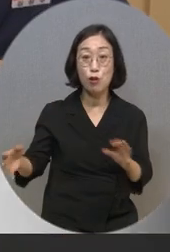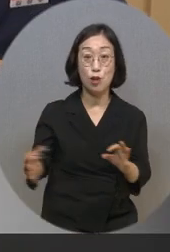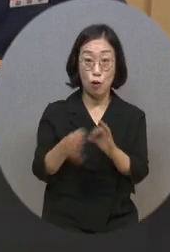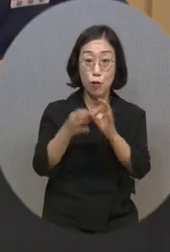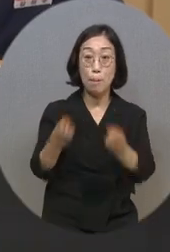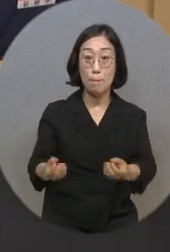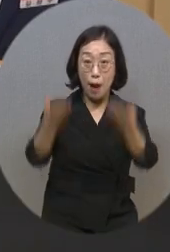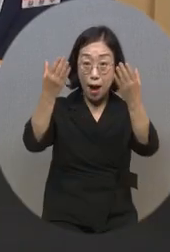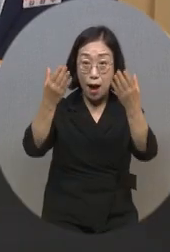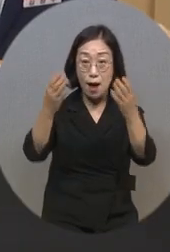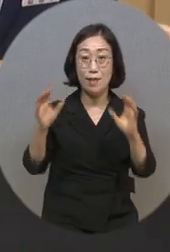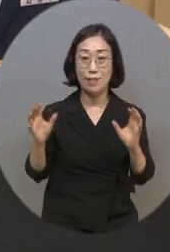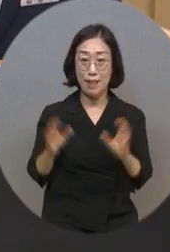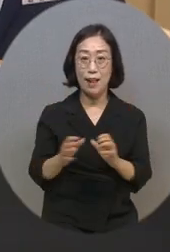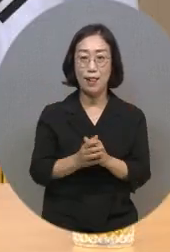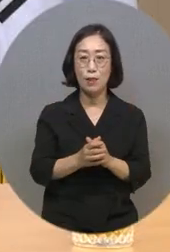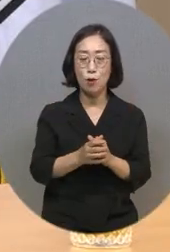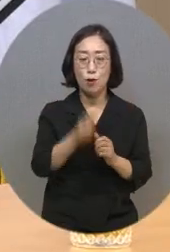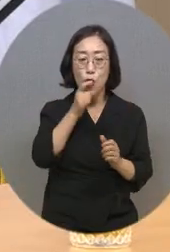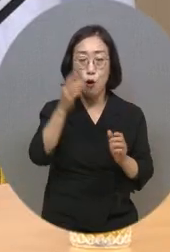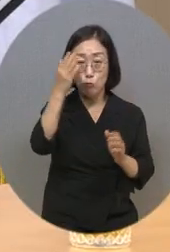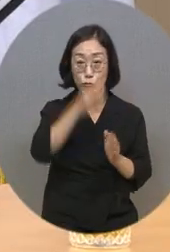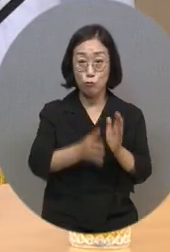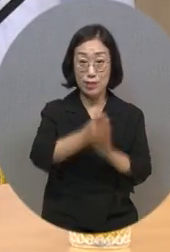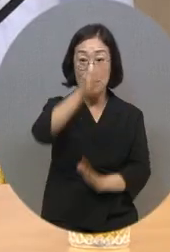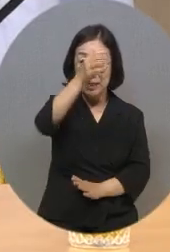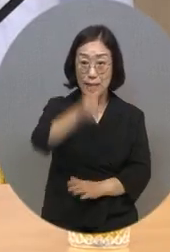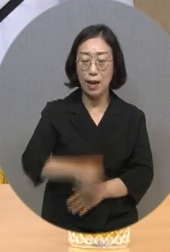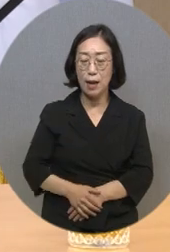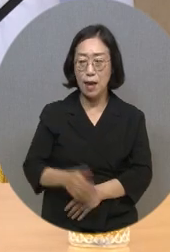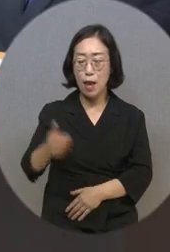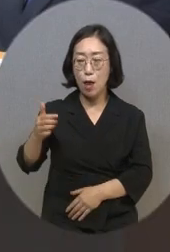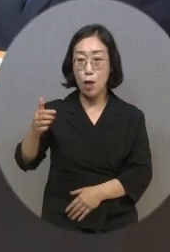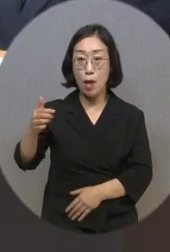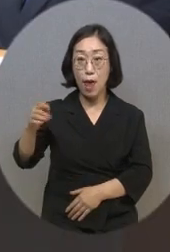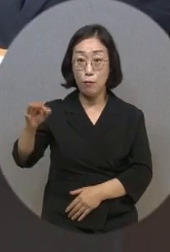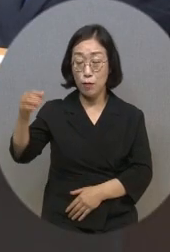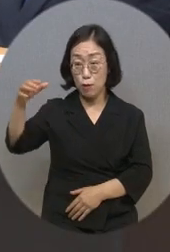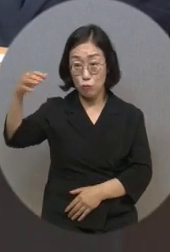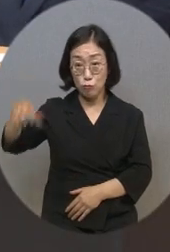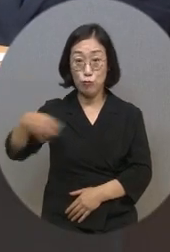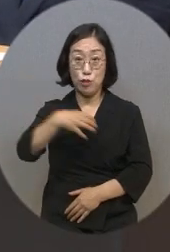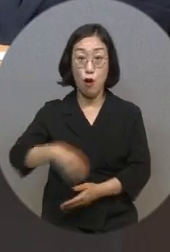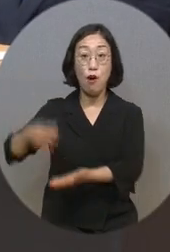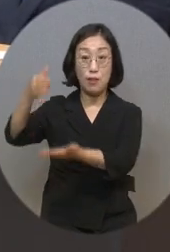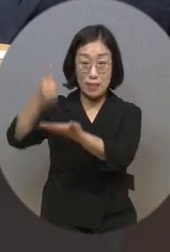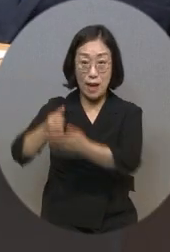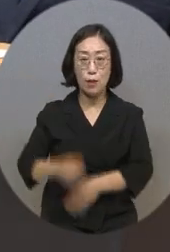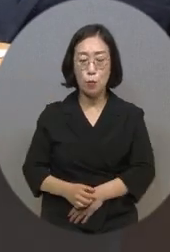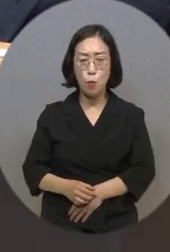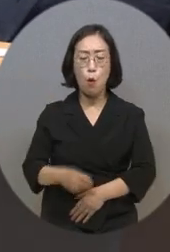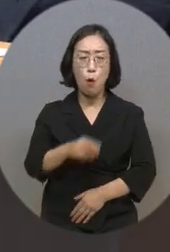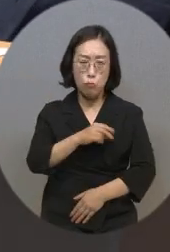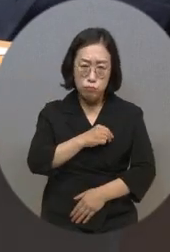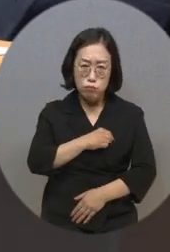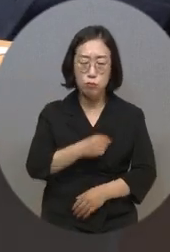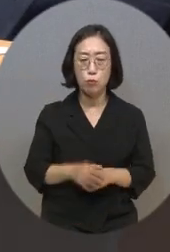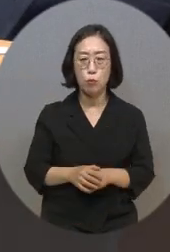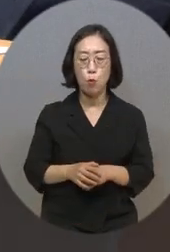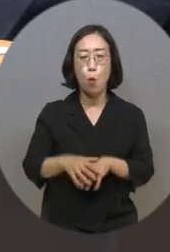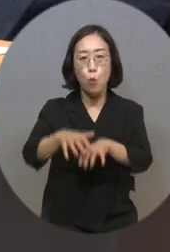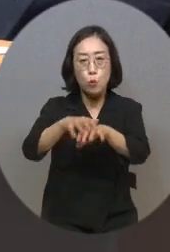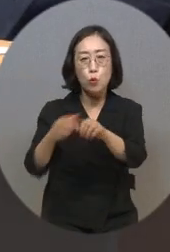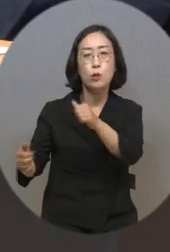협약식에는 정기명 여수시장, 김성수 해운대구청장, 김영규 시의회 의장, 선박람회